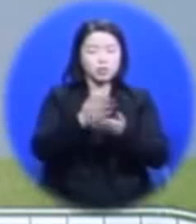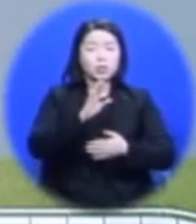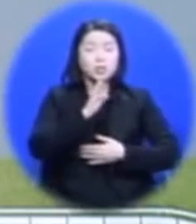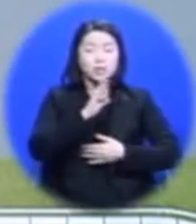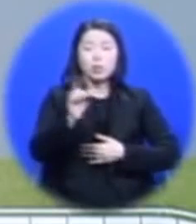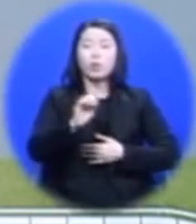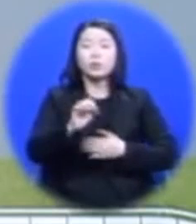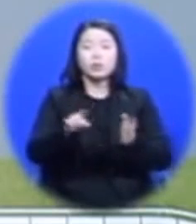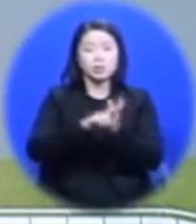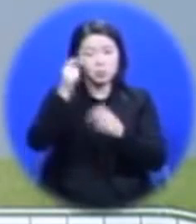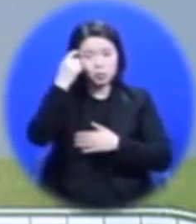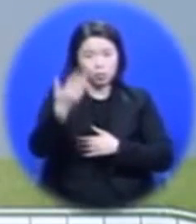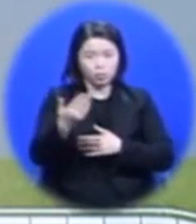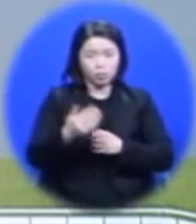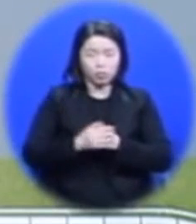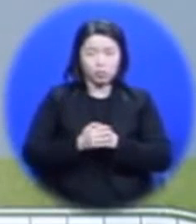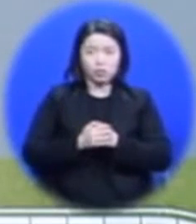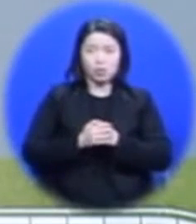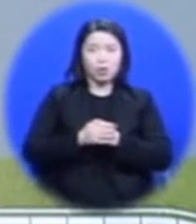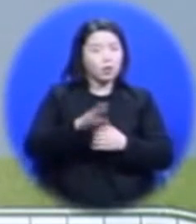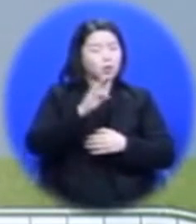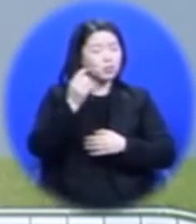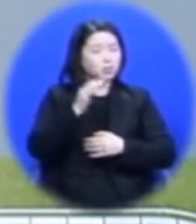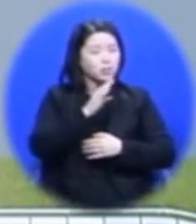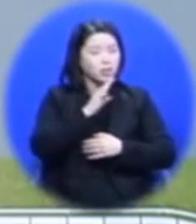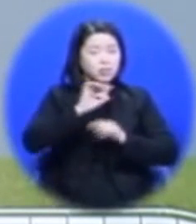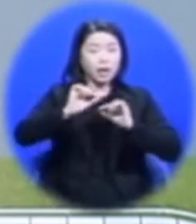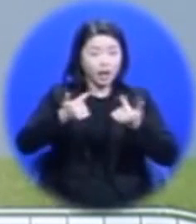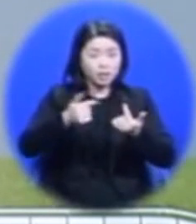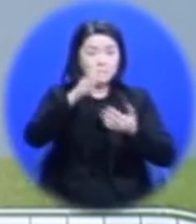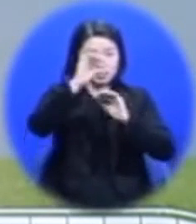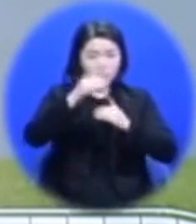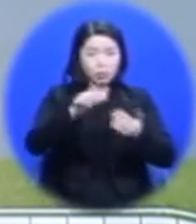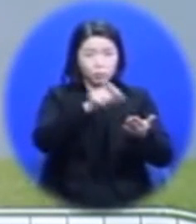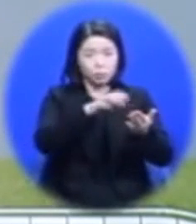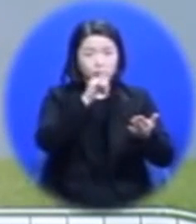성경에도 거짓말이 있네. 사실이 아닌 내용도 있네.